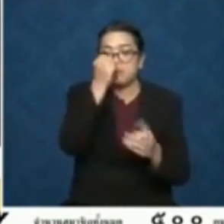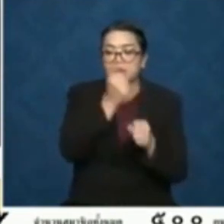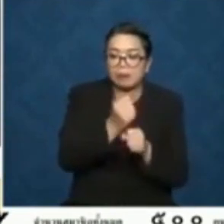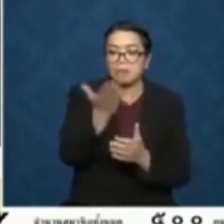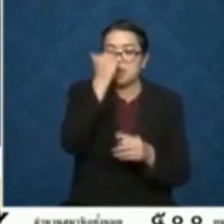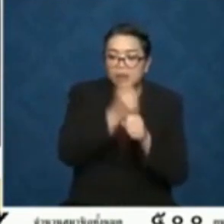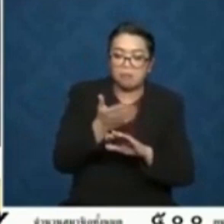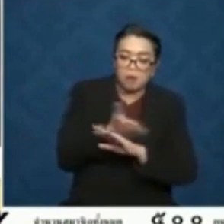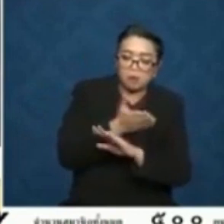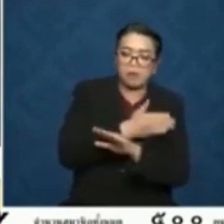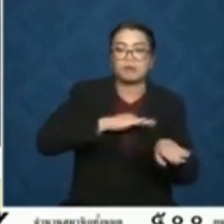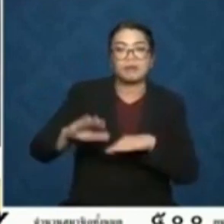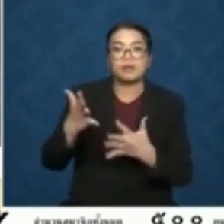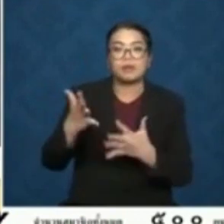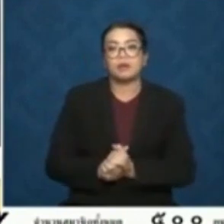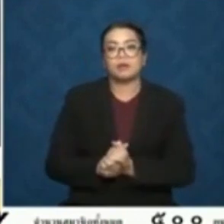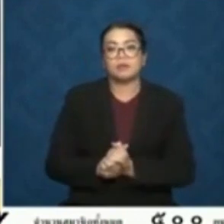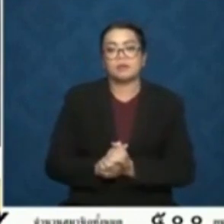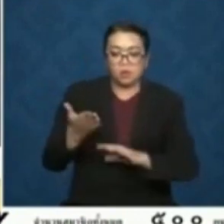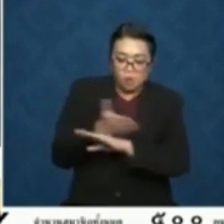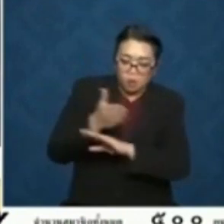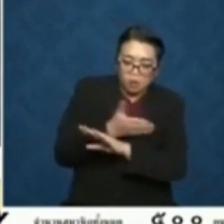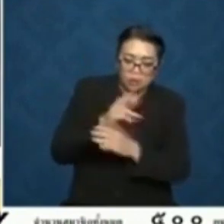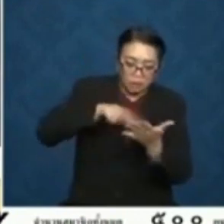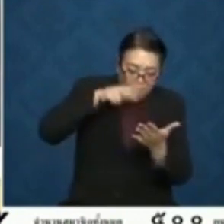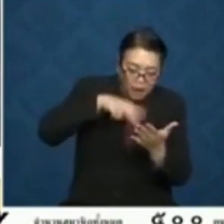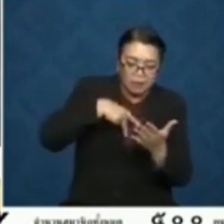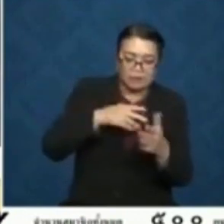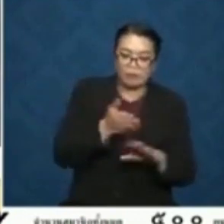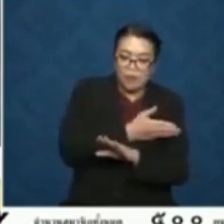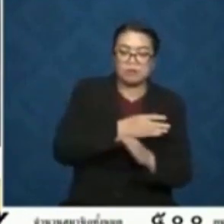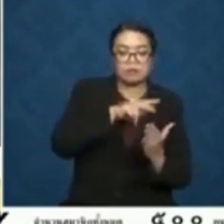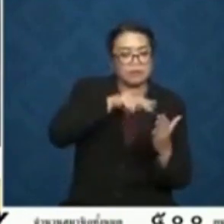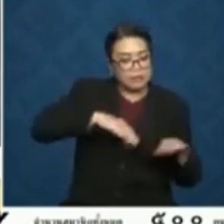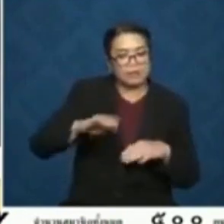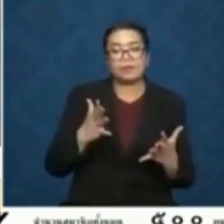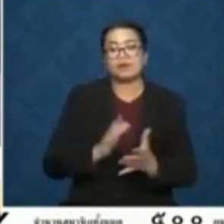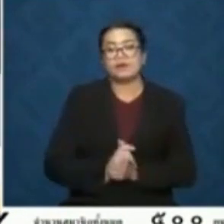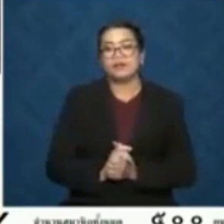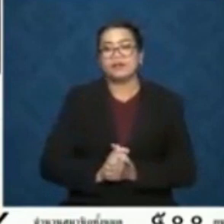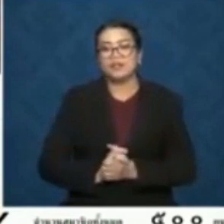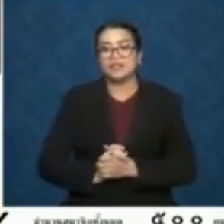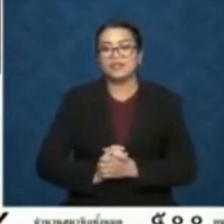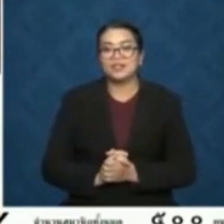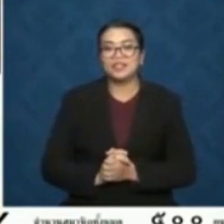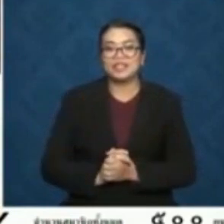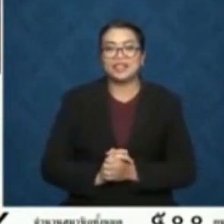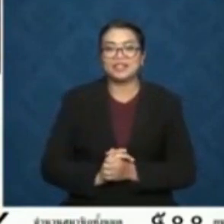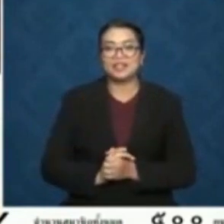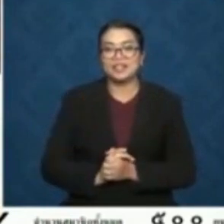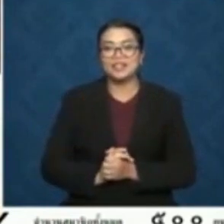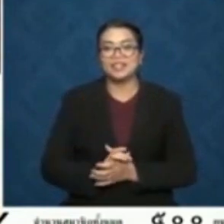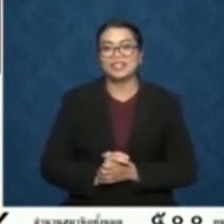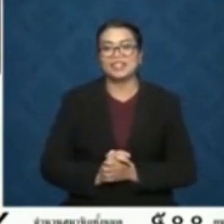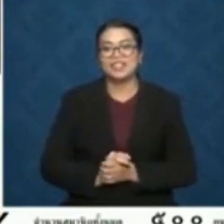งานมาถึงมือเมื่อไหร่เดี๋ยวค่อยทำ ท่านประธานครับ ระเบียบวาระระบุมา 3-4 เดือนไม่เคยเอาไปศึกษาครับ